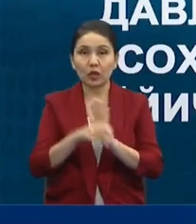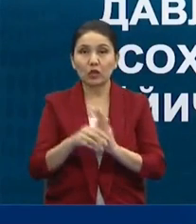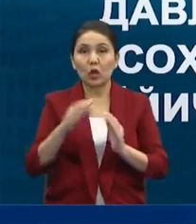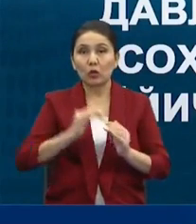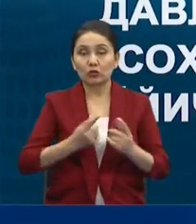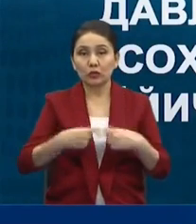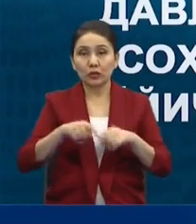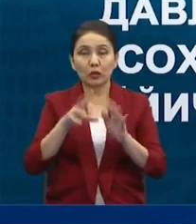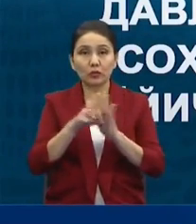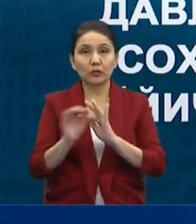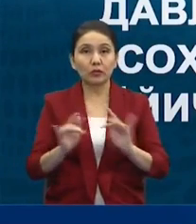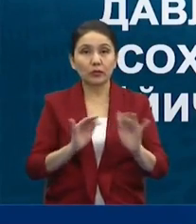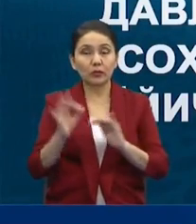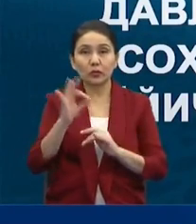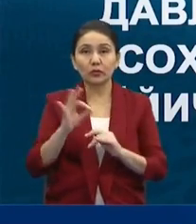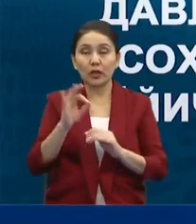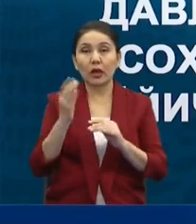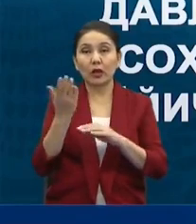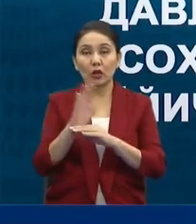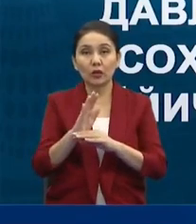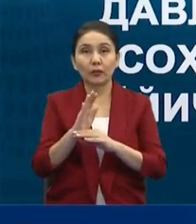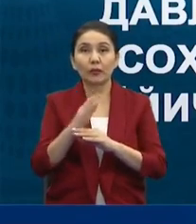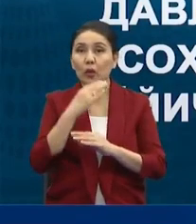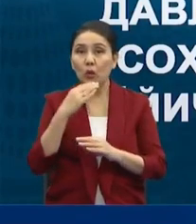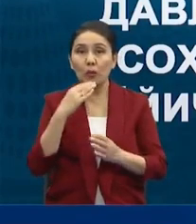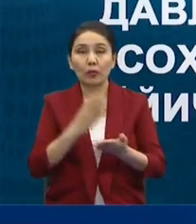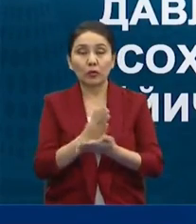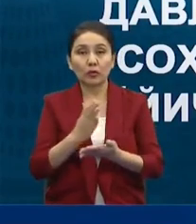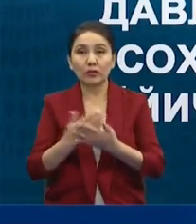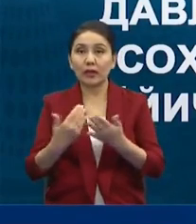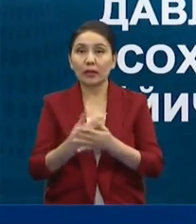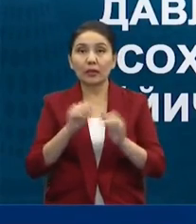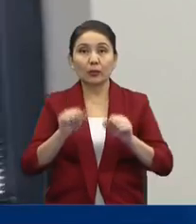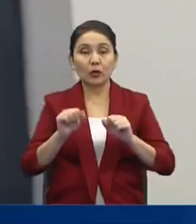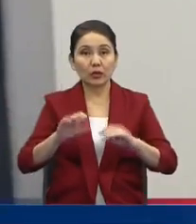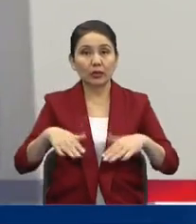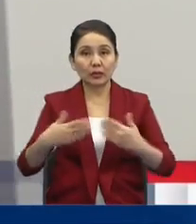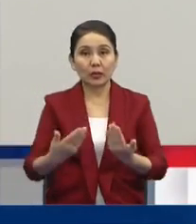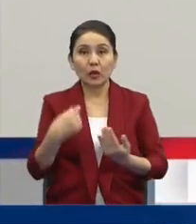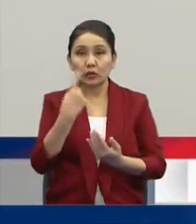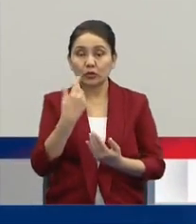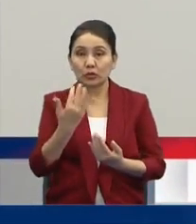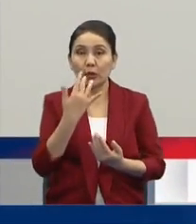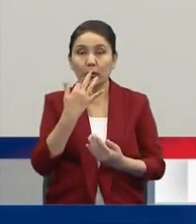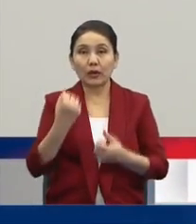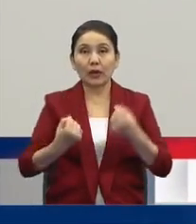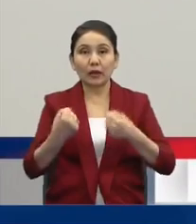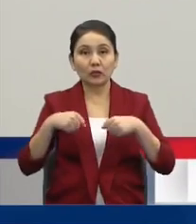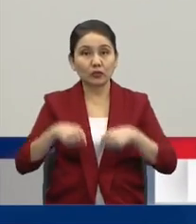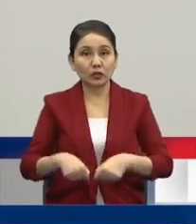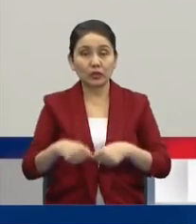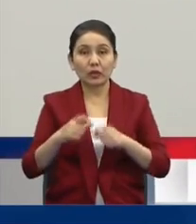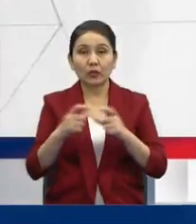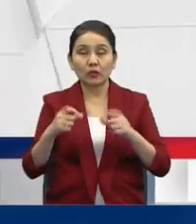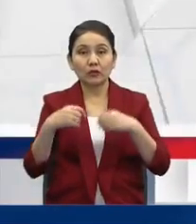etish bo'yicha qo'shimcha chora-tadbirlar to'g'risidagi qarori ko'plab yo'nalishlarda yangi imkoniyatlarni taqdim etdi. Xususan, milliy haydovchilik guvohnomasini